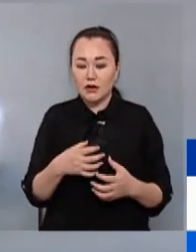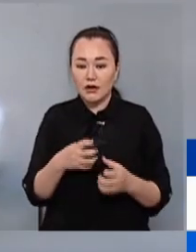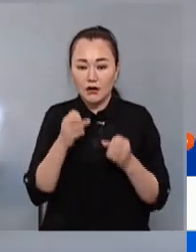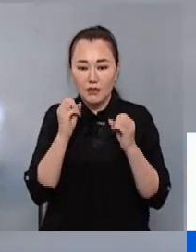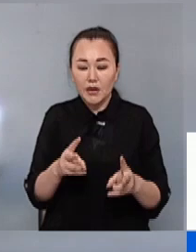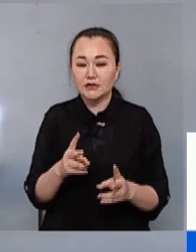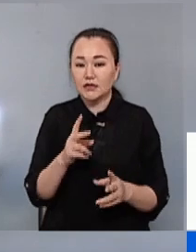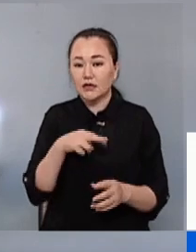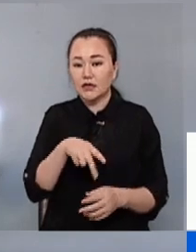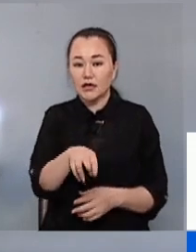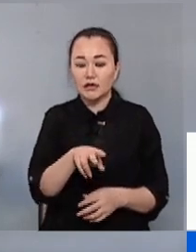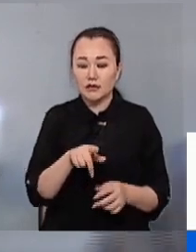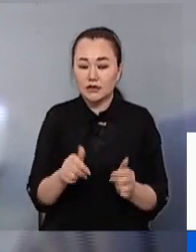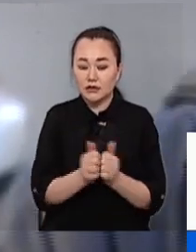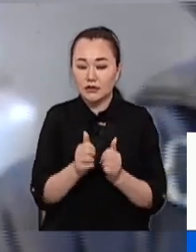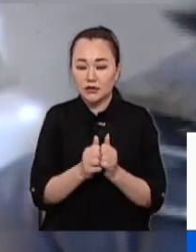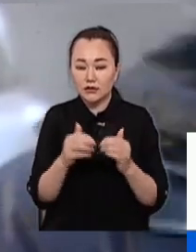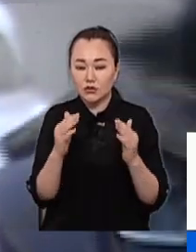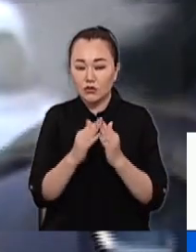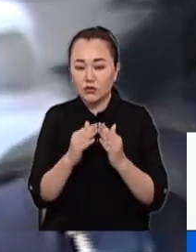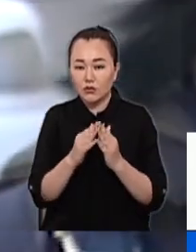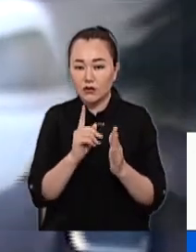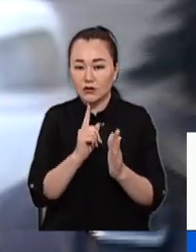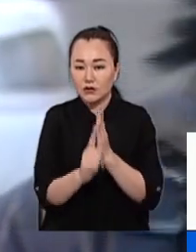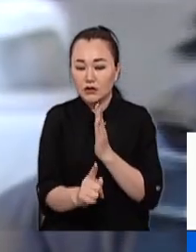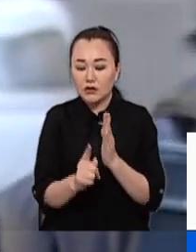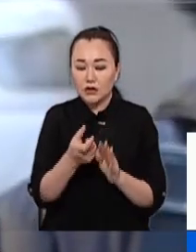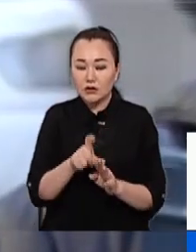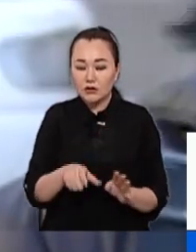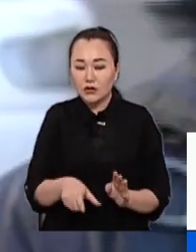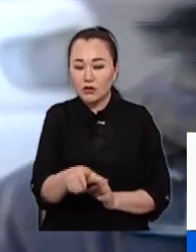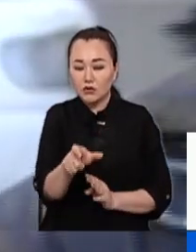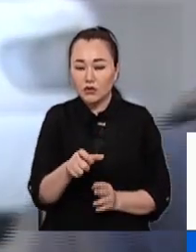ходить прямо вдоль этой дороги.